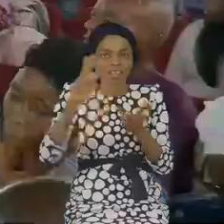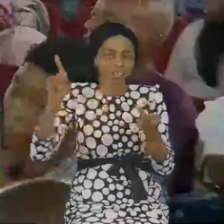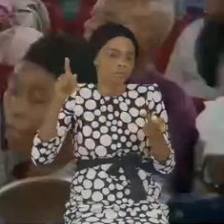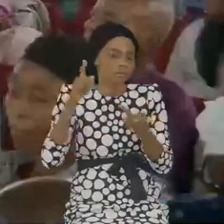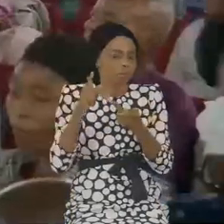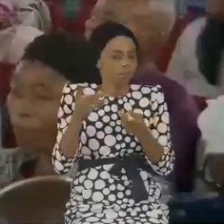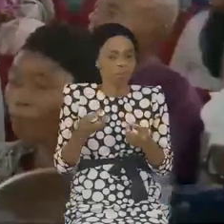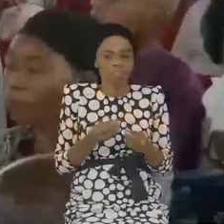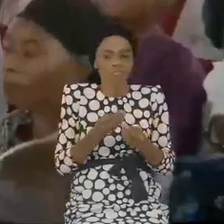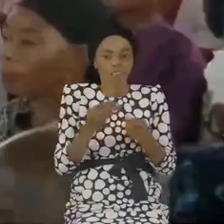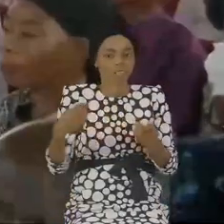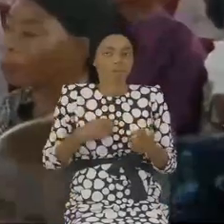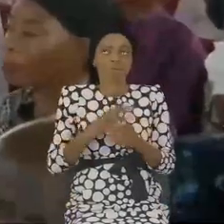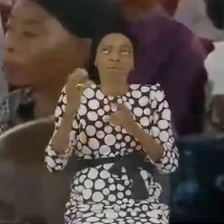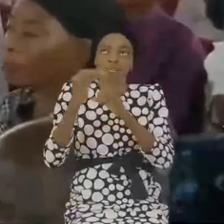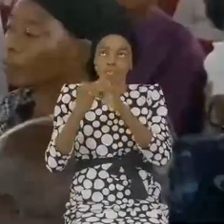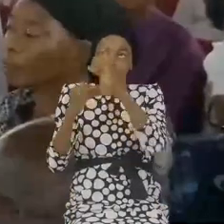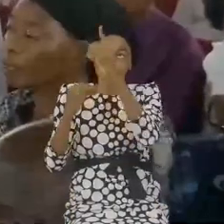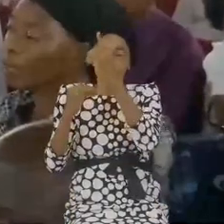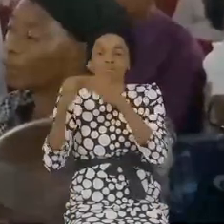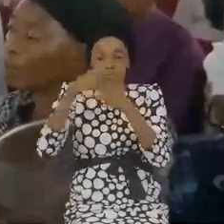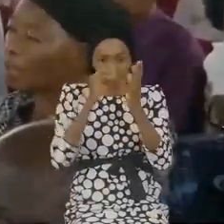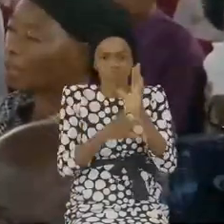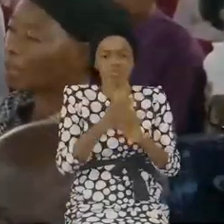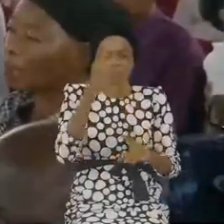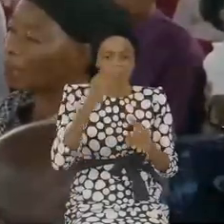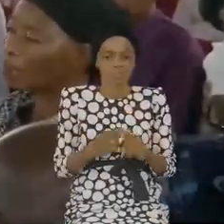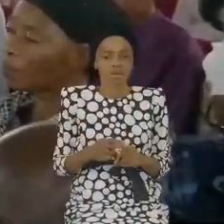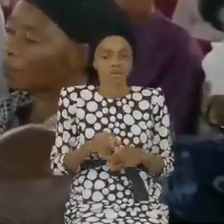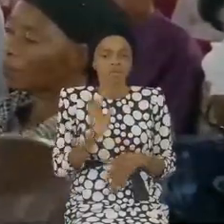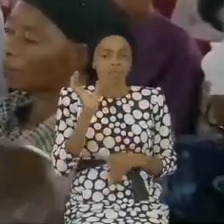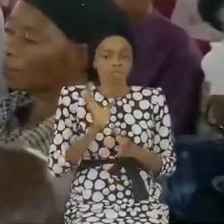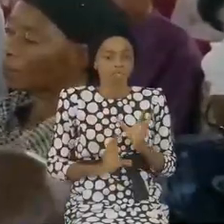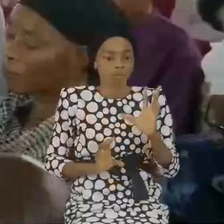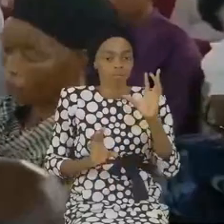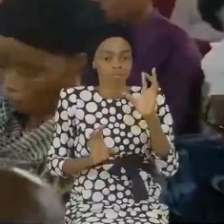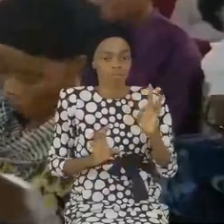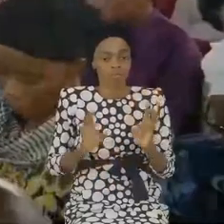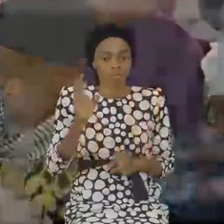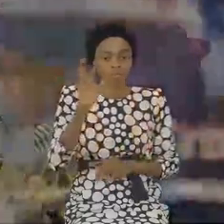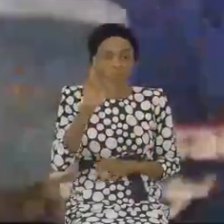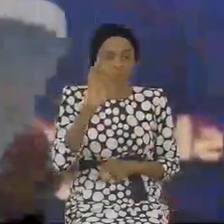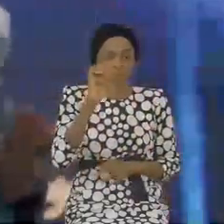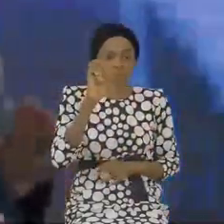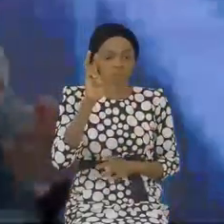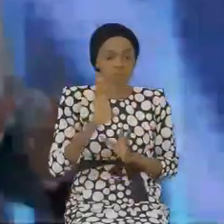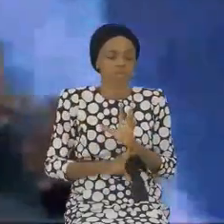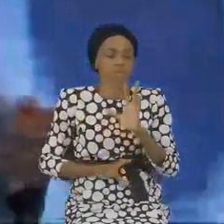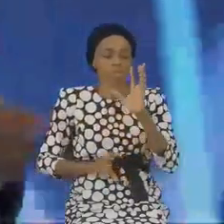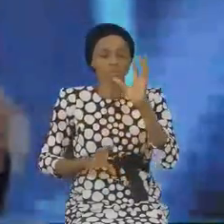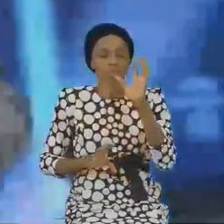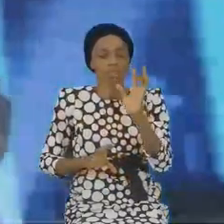Nous y arriverons au nom de Jésus. Chapitre 7 d'Apocalypse, Apocalypse 7, verset